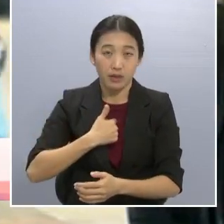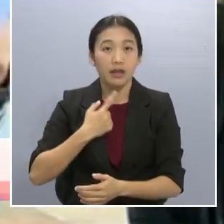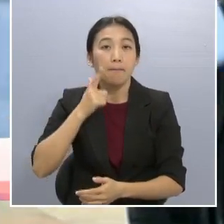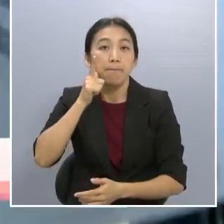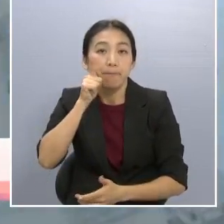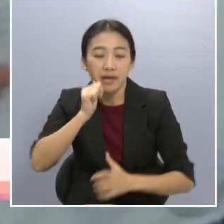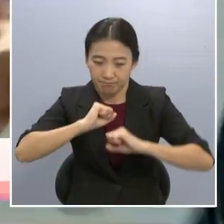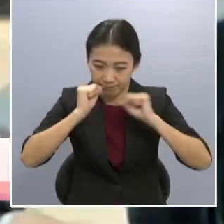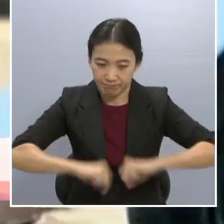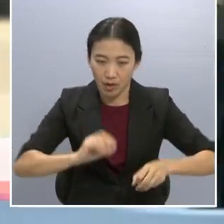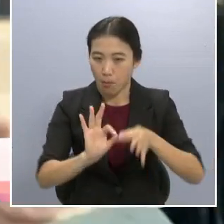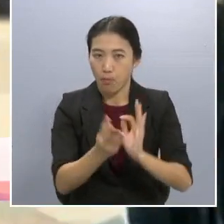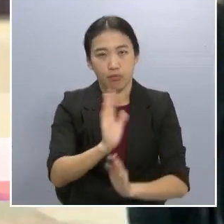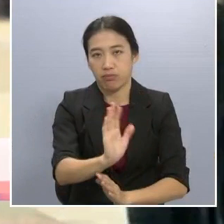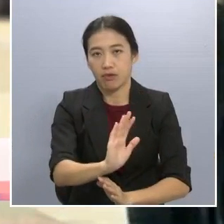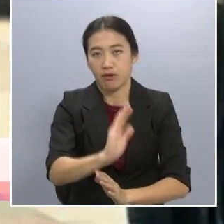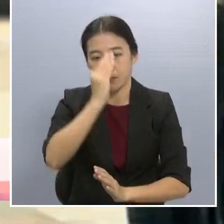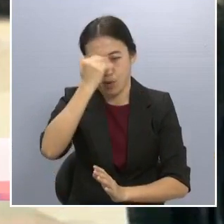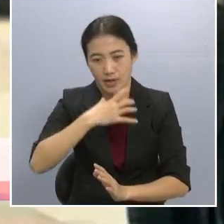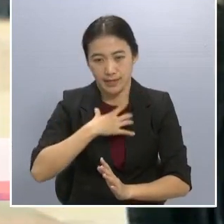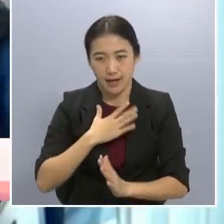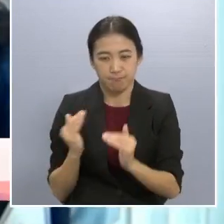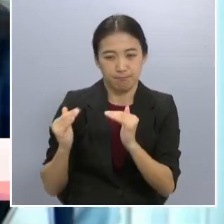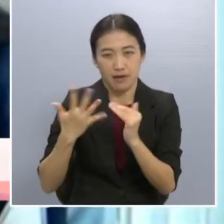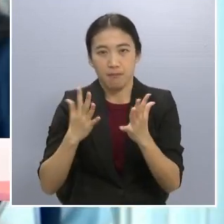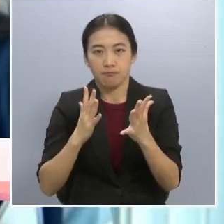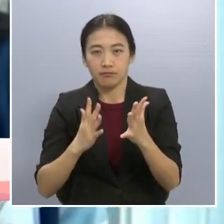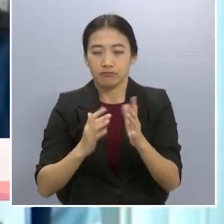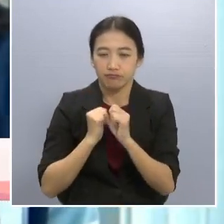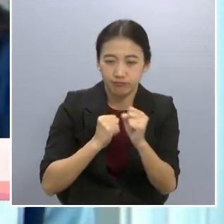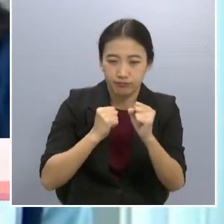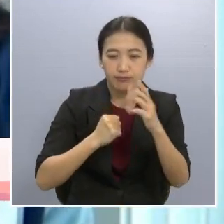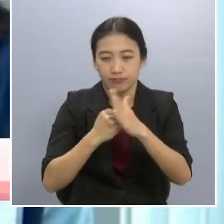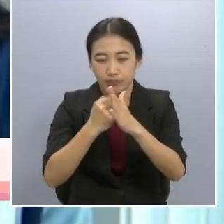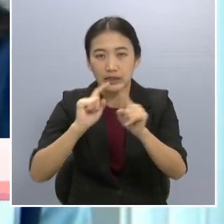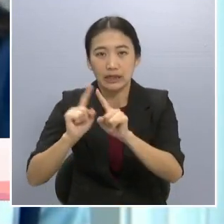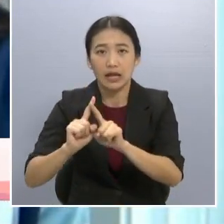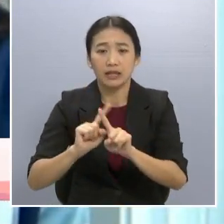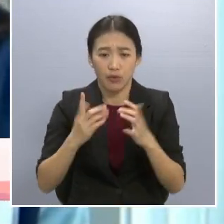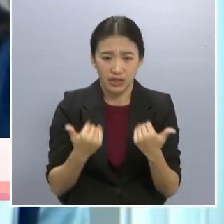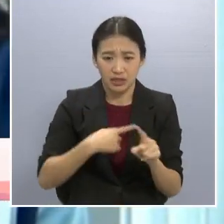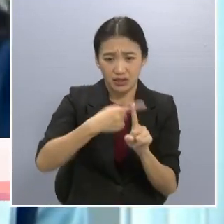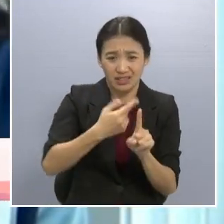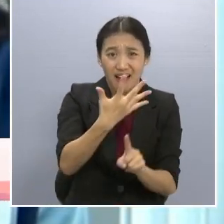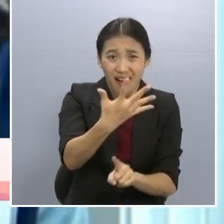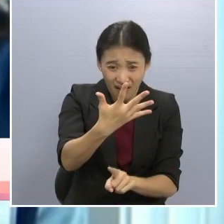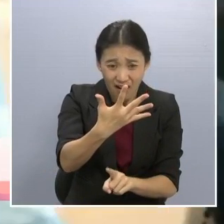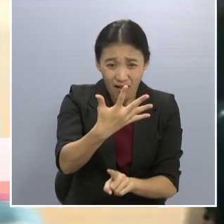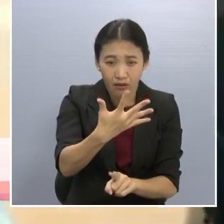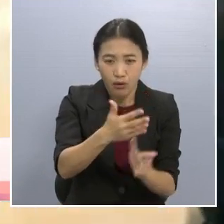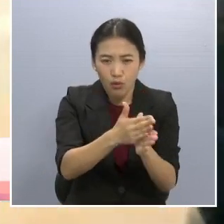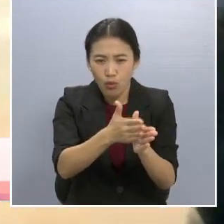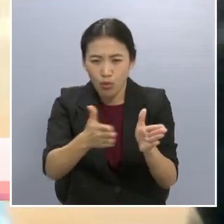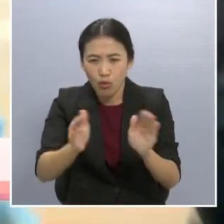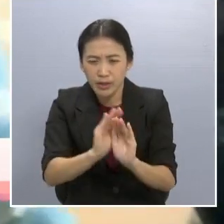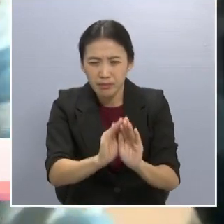จะได้รับความเป็นธรรมแต่ว่าสุดท้ายแม่ก็จำเป็นต้องเอาน้องโชคนั้นออกมาเผาเพราะมัน5เดือนแล้วมันมีค่าใช้จ่าย